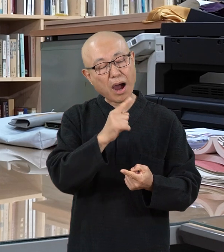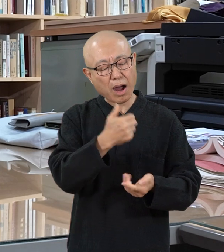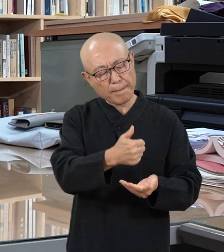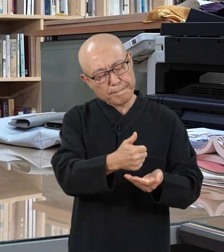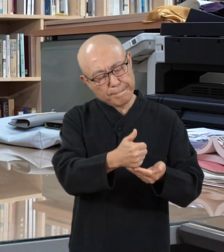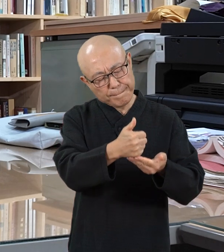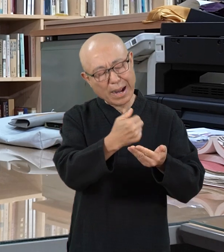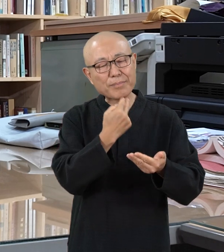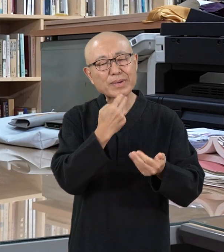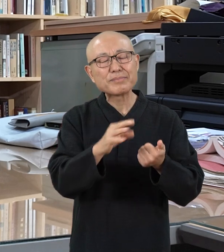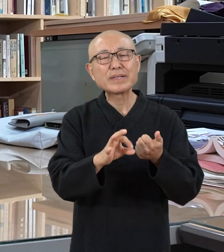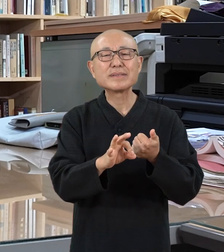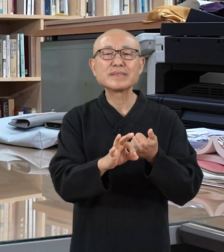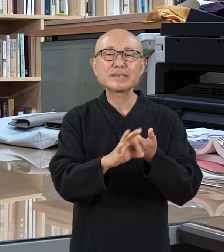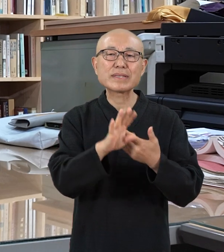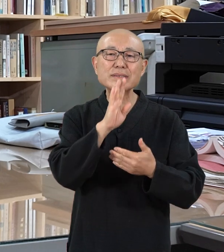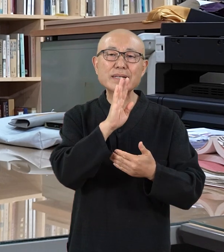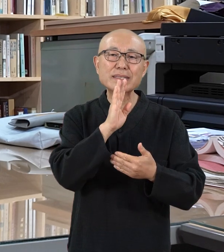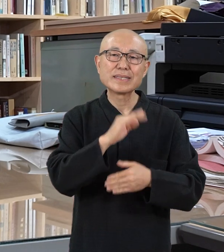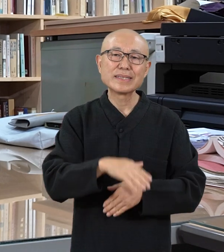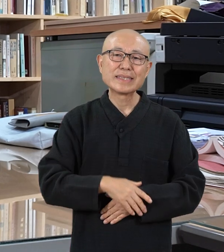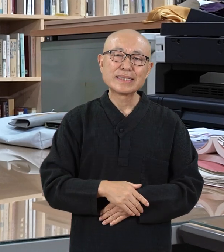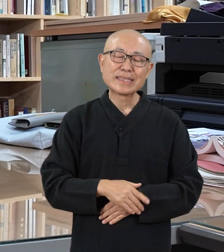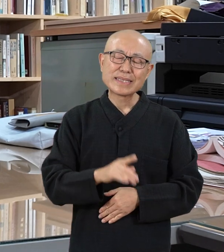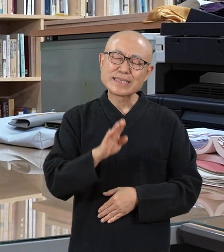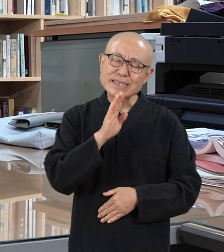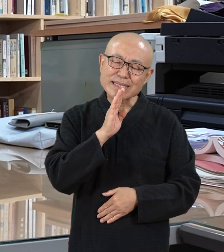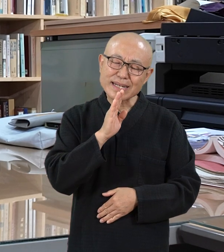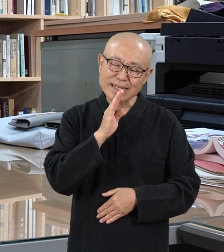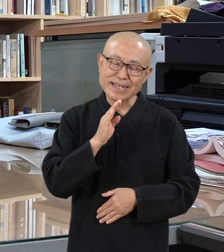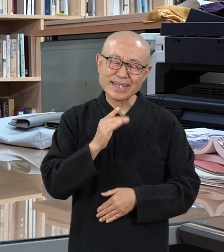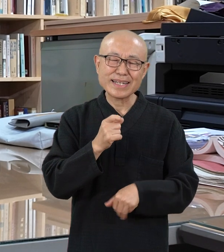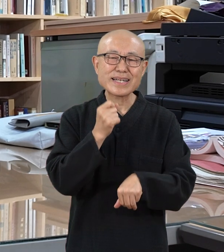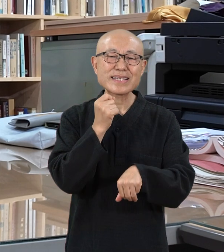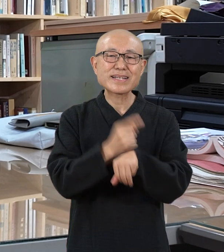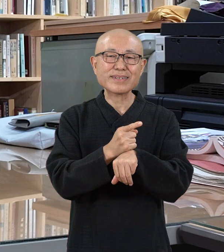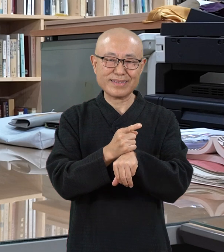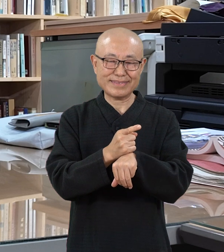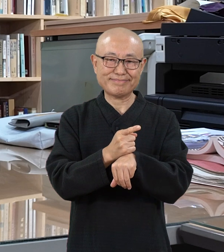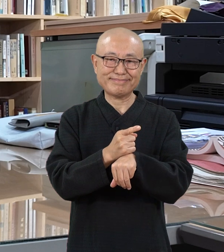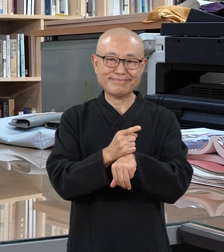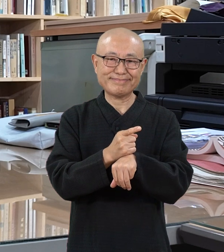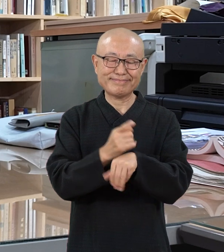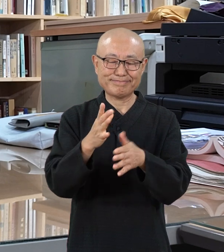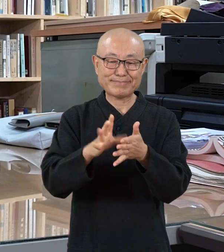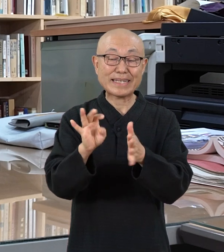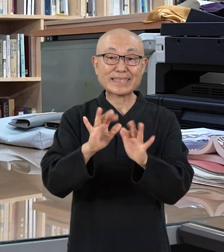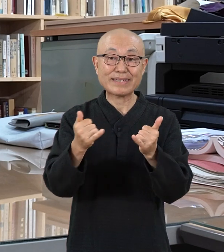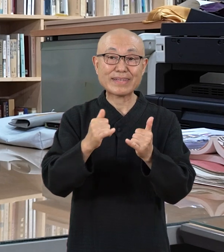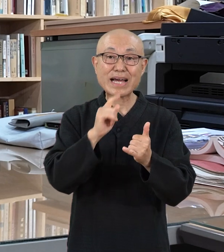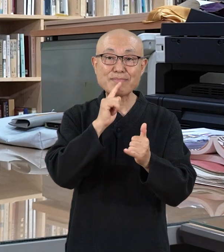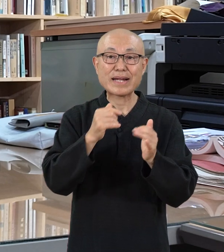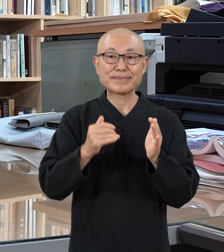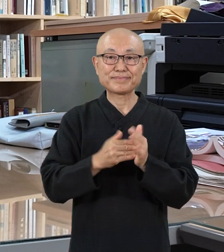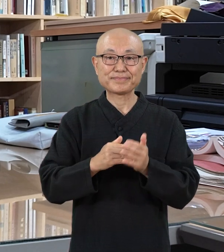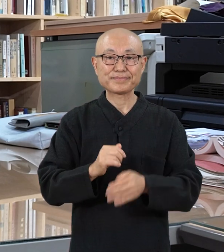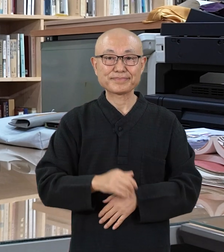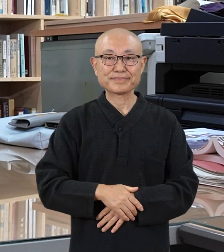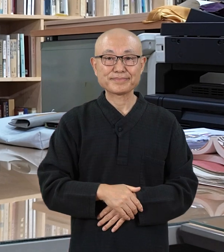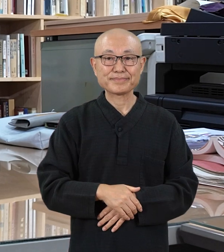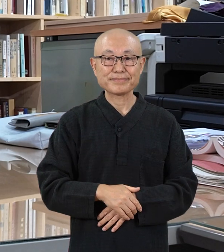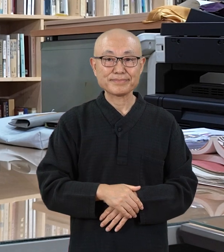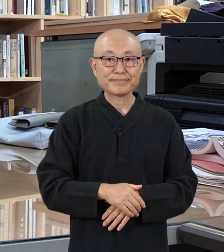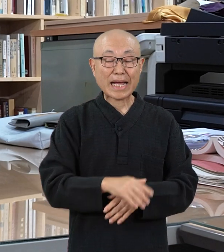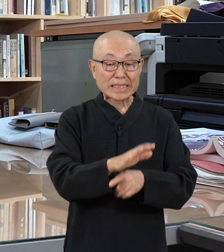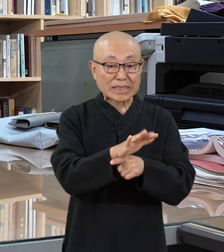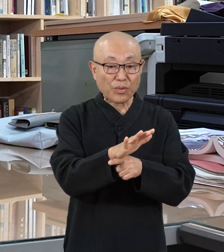없다면 그것은 정말 천한 사람이다, 이렇게 가르치셔요. 뿐만 아니라 시골과 도시를